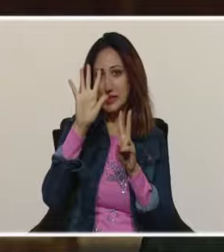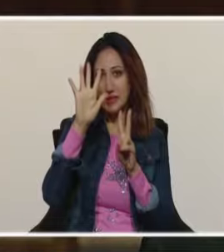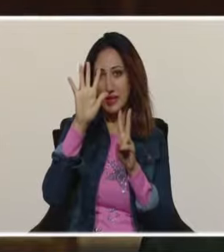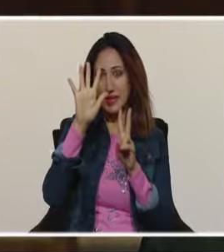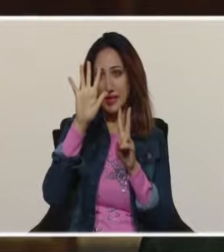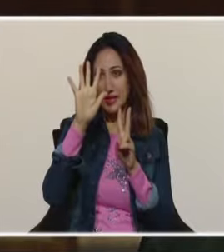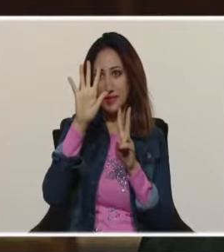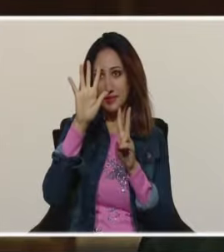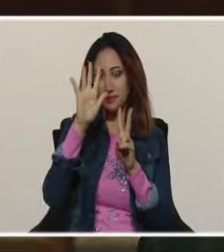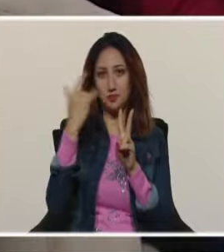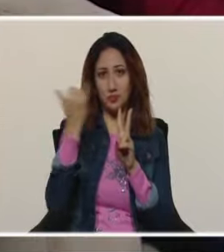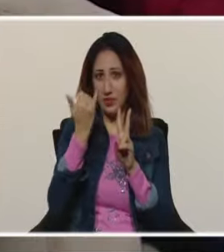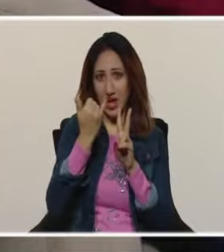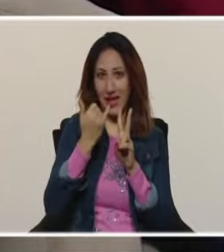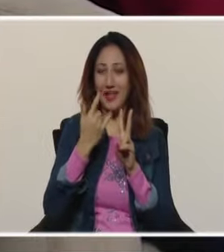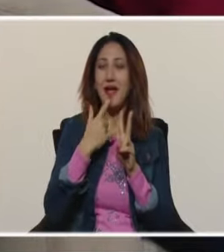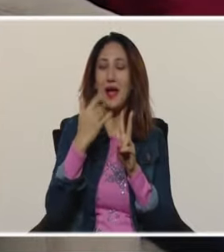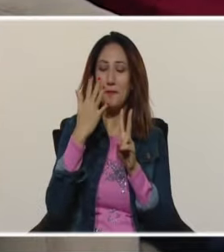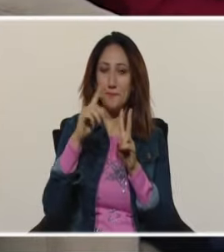دقايق، تخيل سهل قوي.